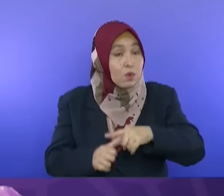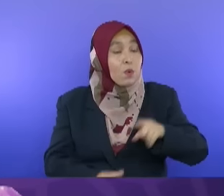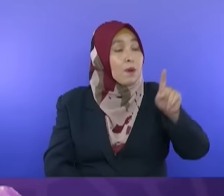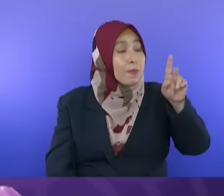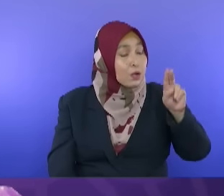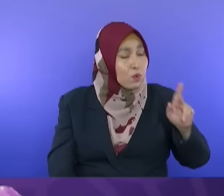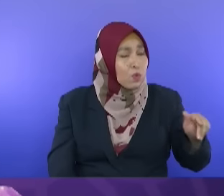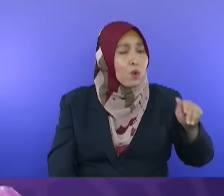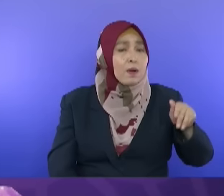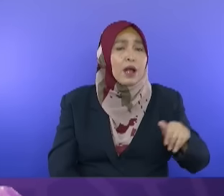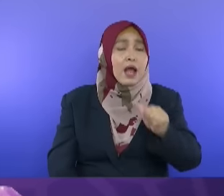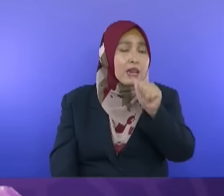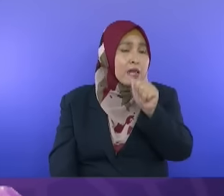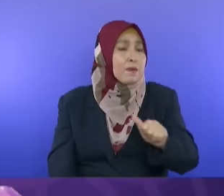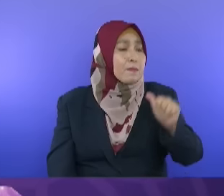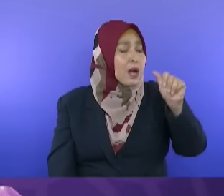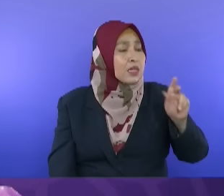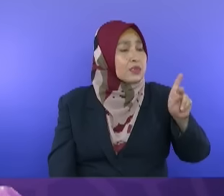supaya